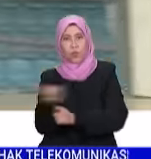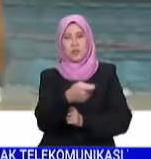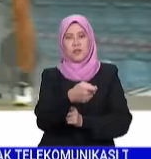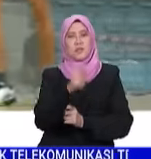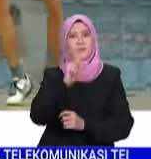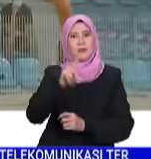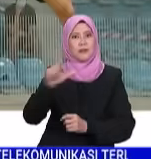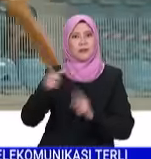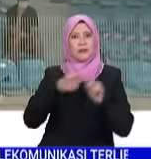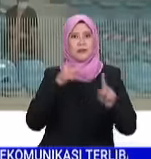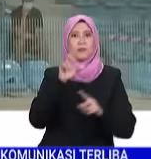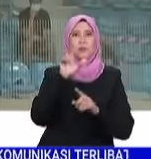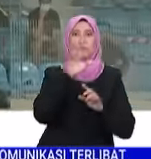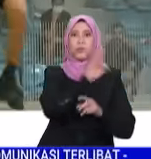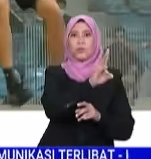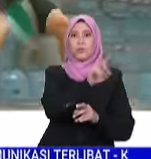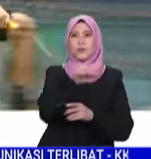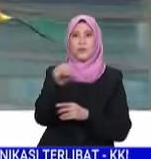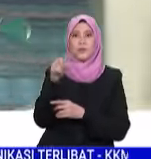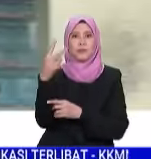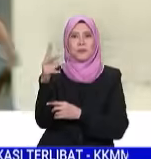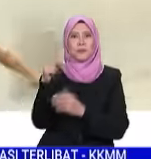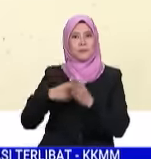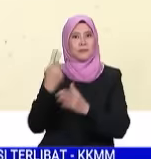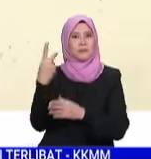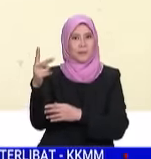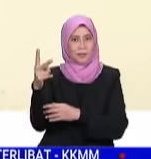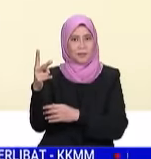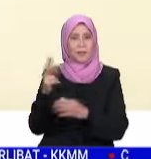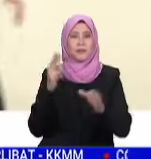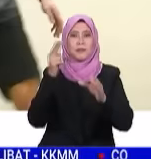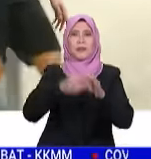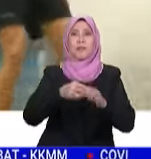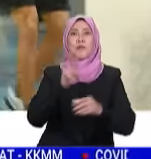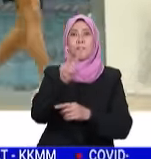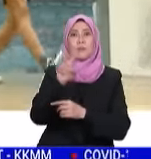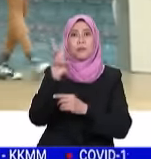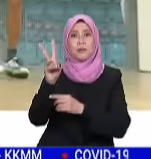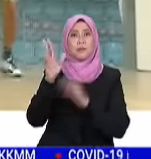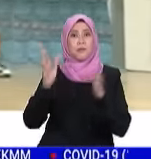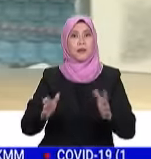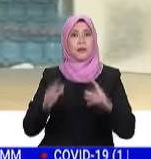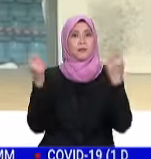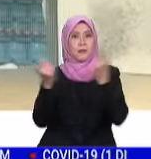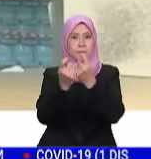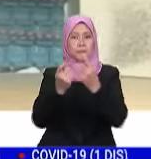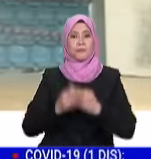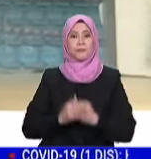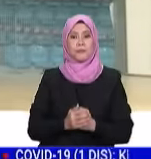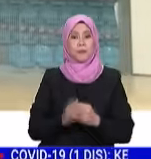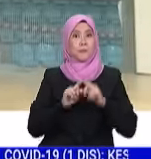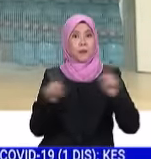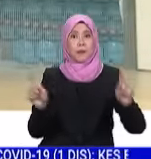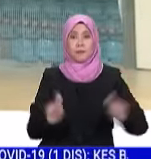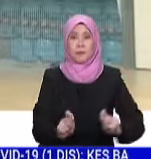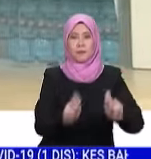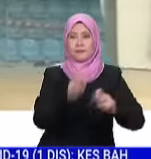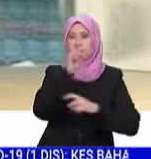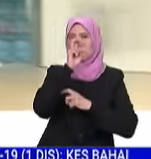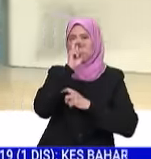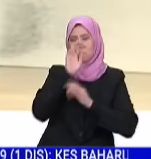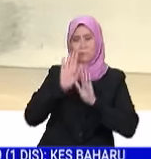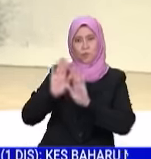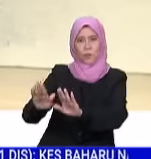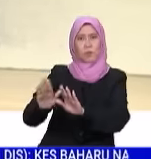di Kuala Lumpur dari 7 Hingga 12 disember depan dengan penyertaan 26 pasukan bagaimanapun tindakan tegas Malaysia